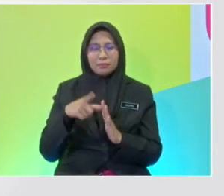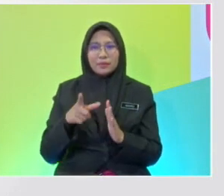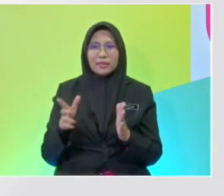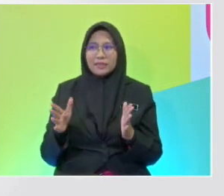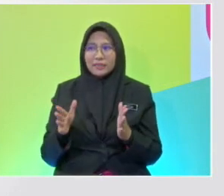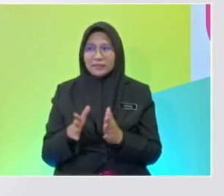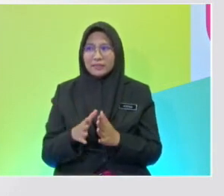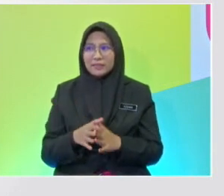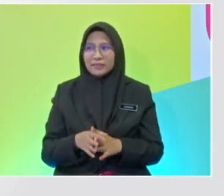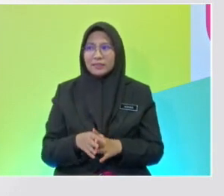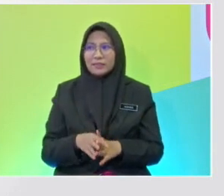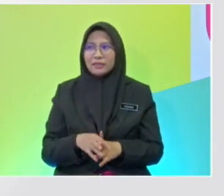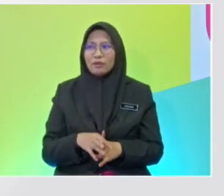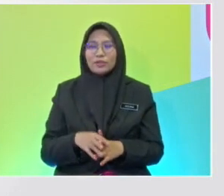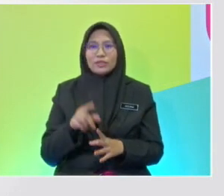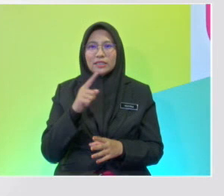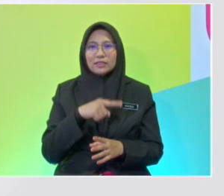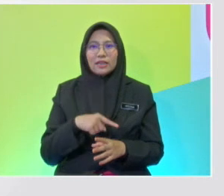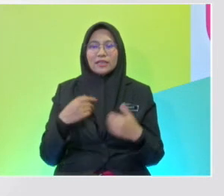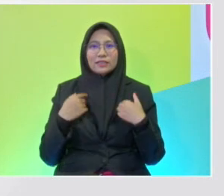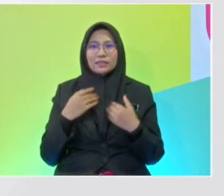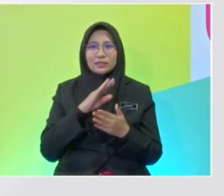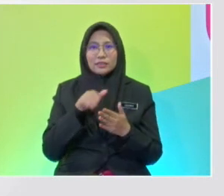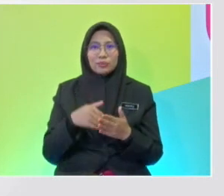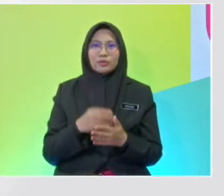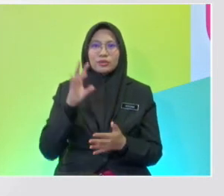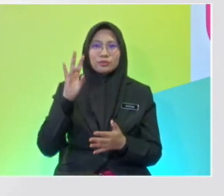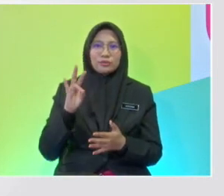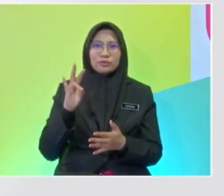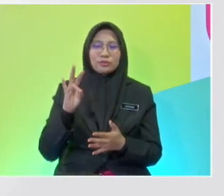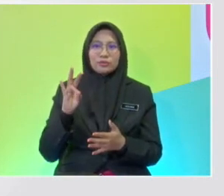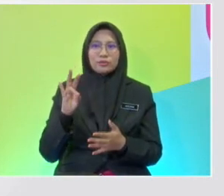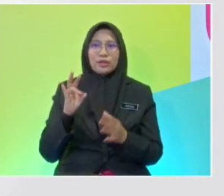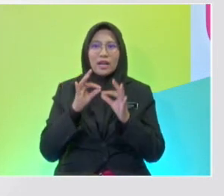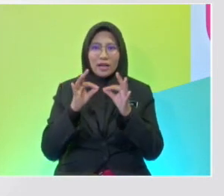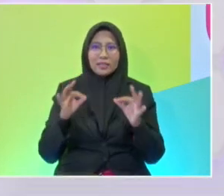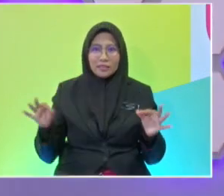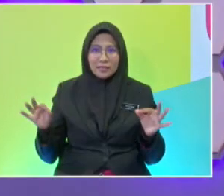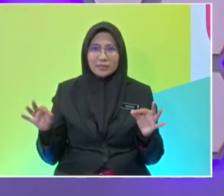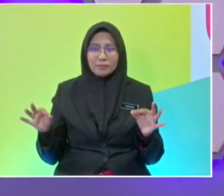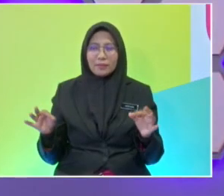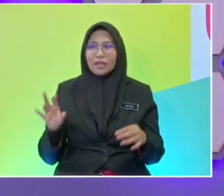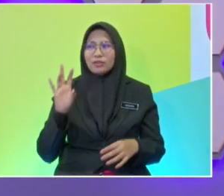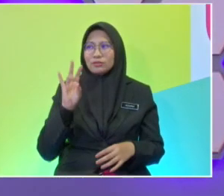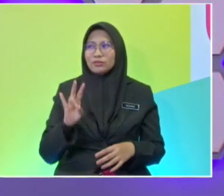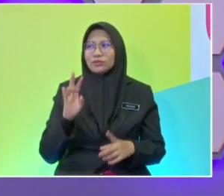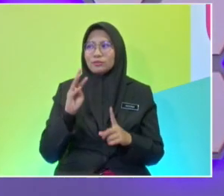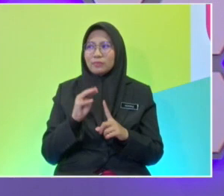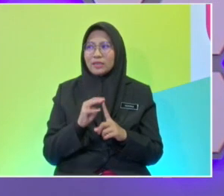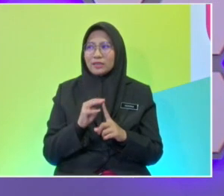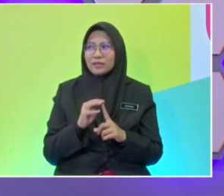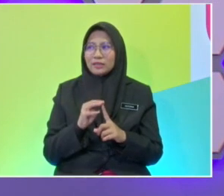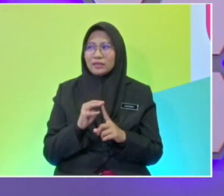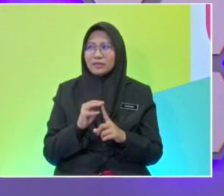peta ke atas Klik Kanan pada layar objek pilih eh Mas Oke murid-murid kalau boleh Enggak boleh jawaban terus